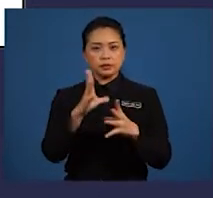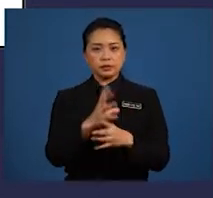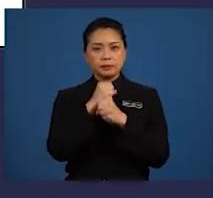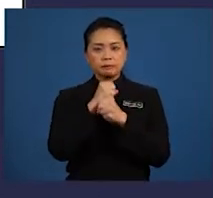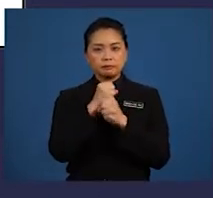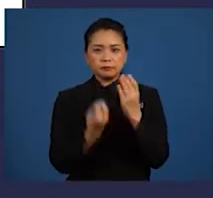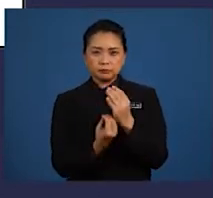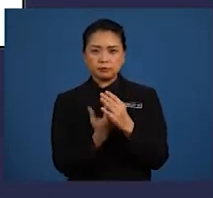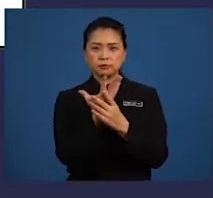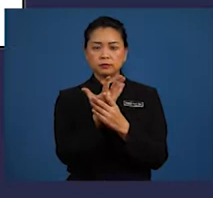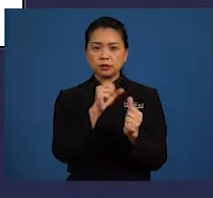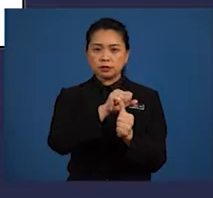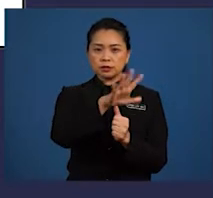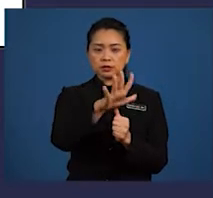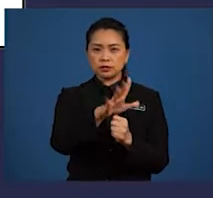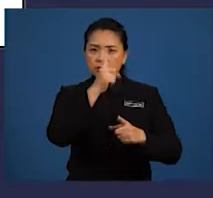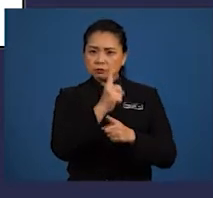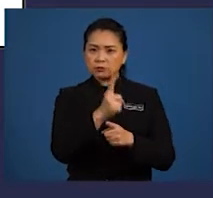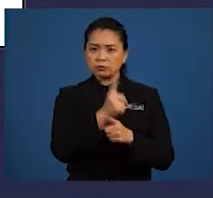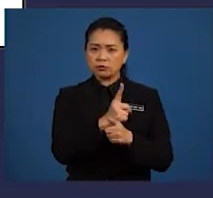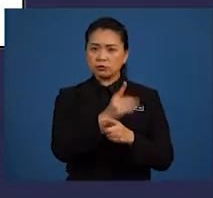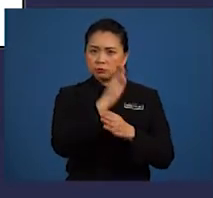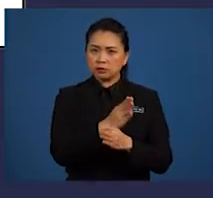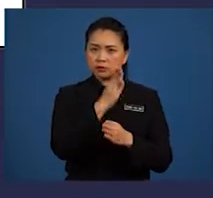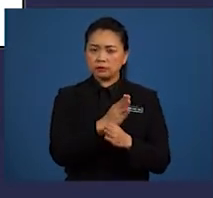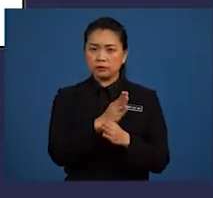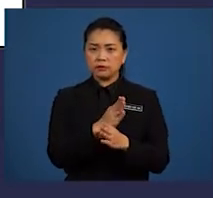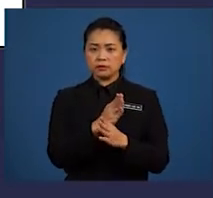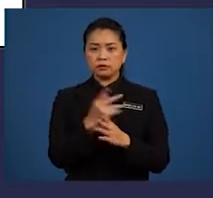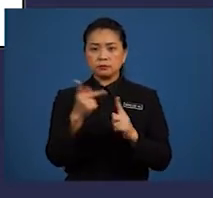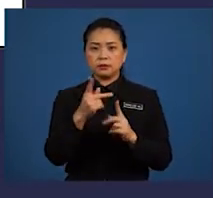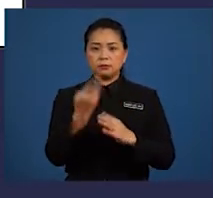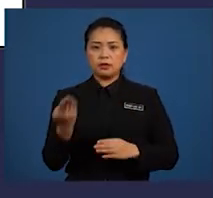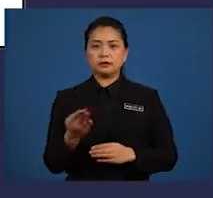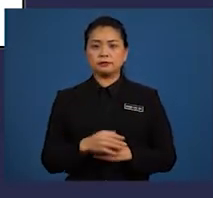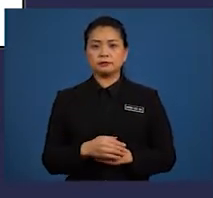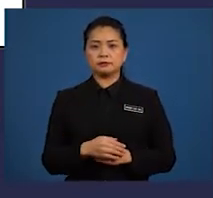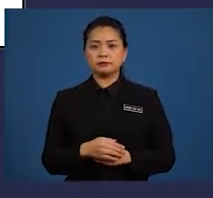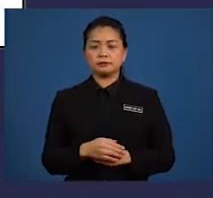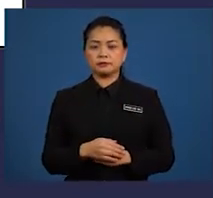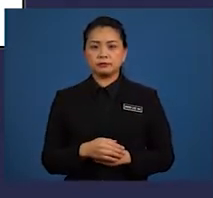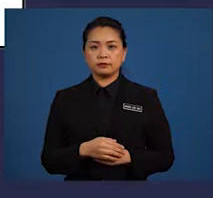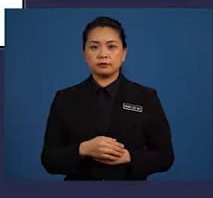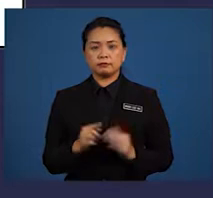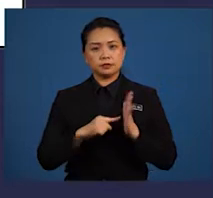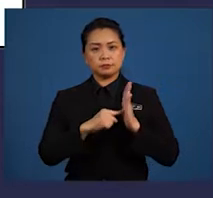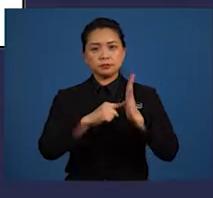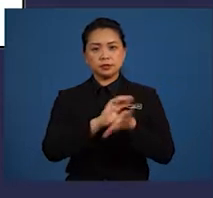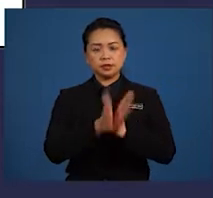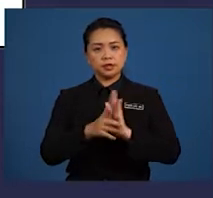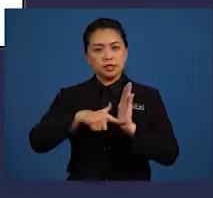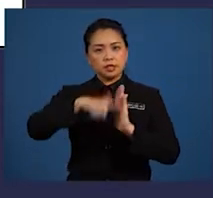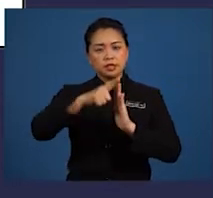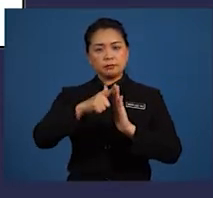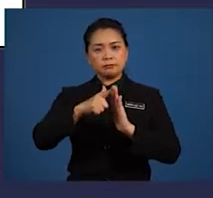dapat menimbulkan kesan realistik terhadap bahan yang dimaksud pijakan persembahan juga